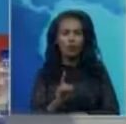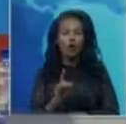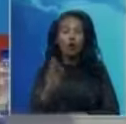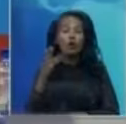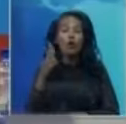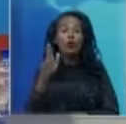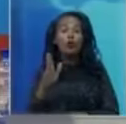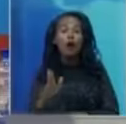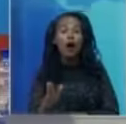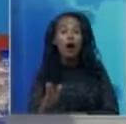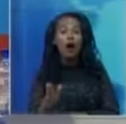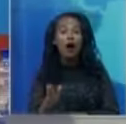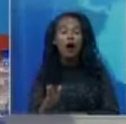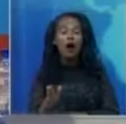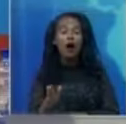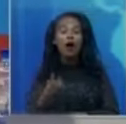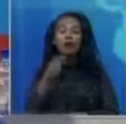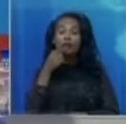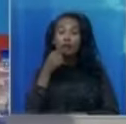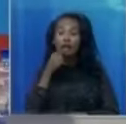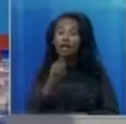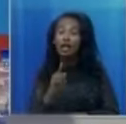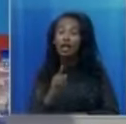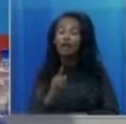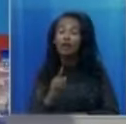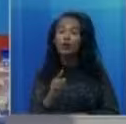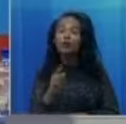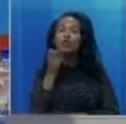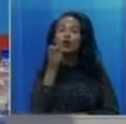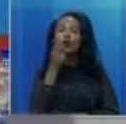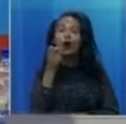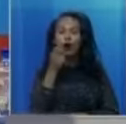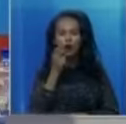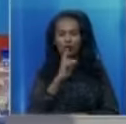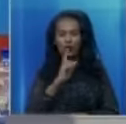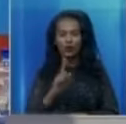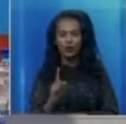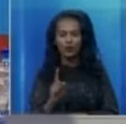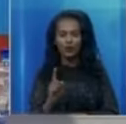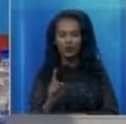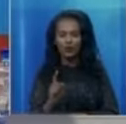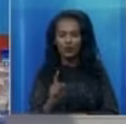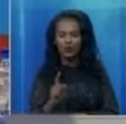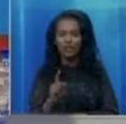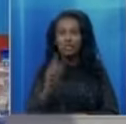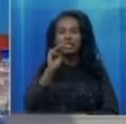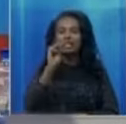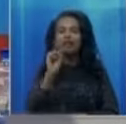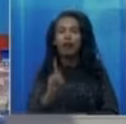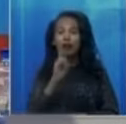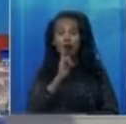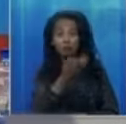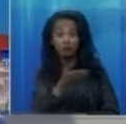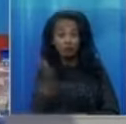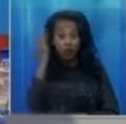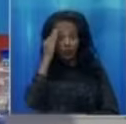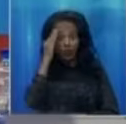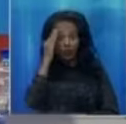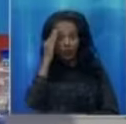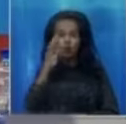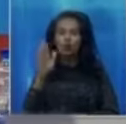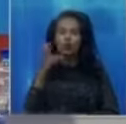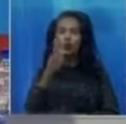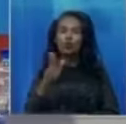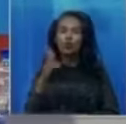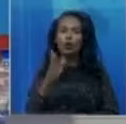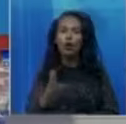ጎርጎራ የሚነገረው ስለ ውሃው ነው፣ ስለ ጣና ነው። ታውቁታላችሁ፣ ጎርጎራ